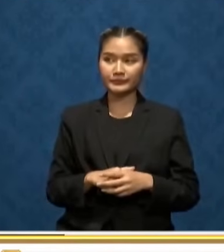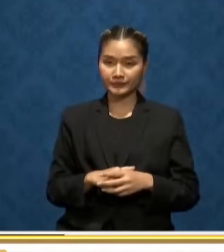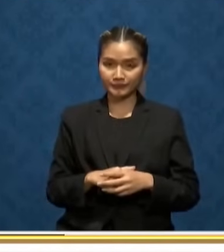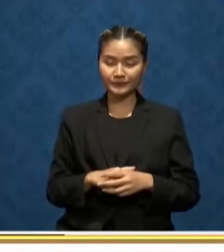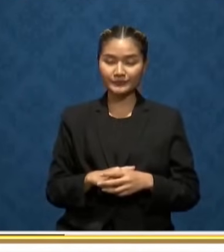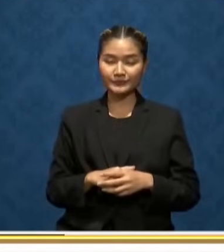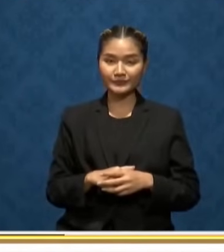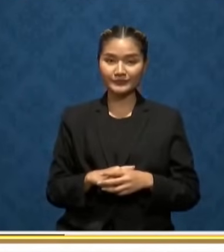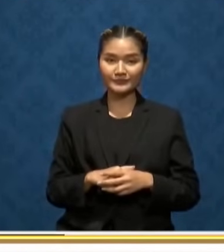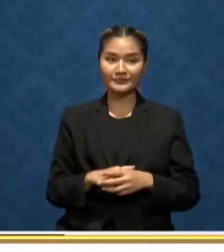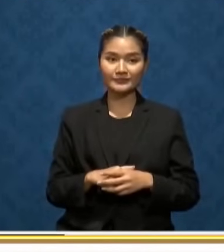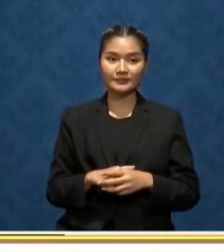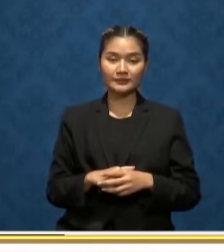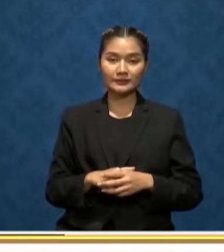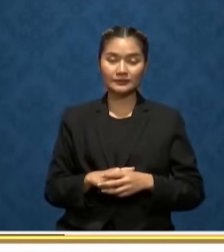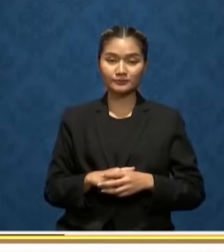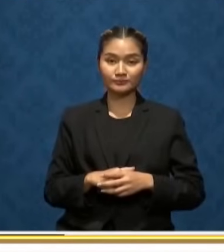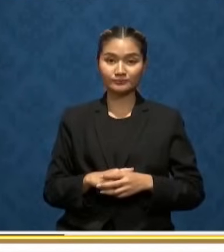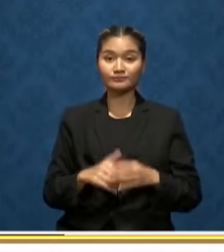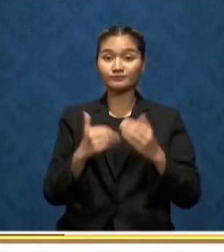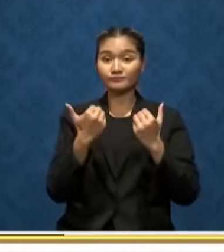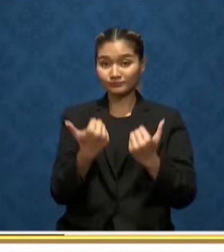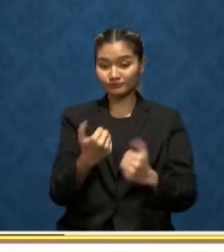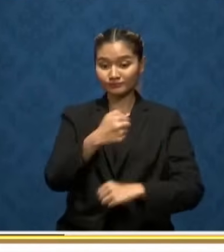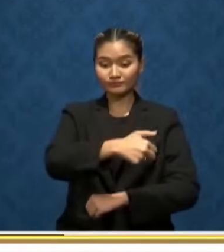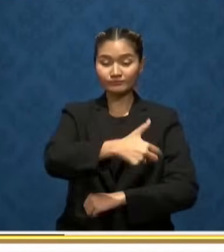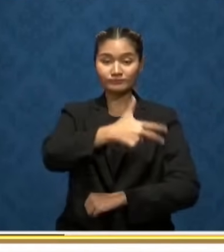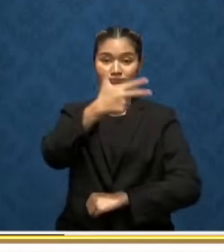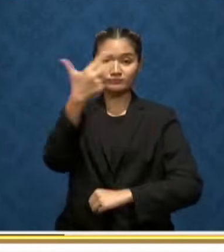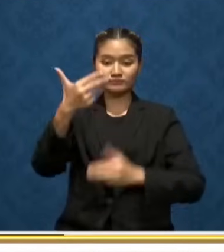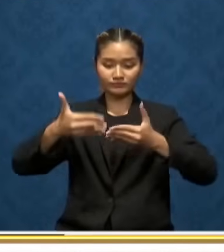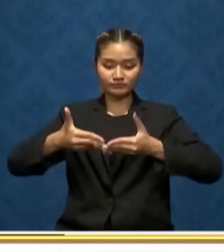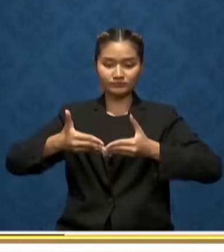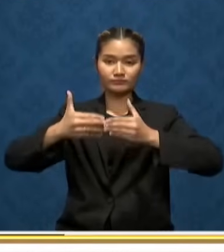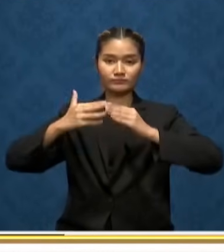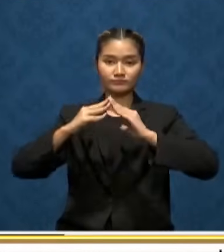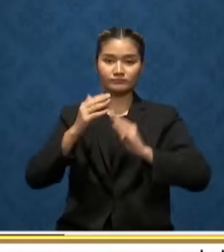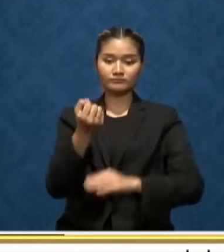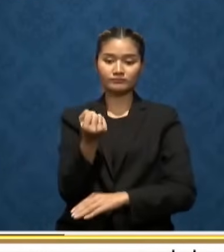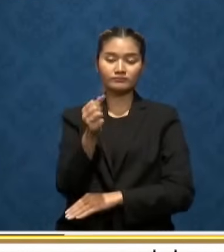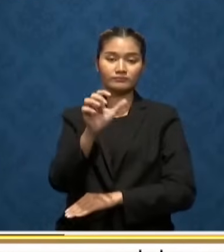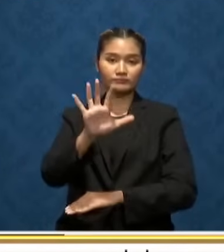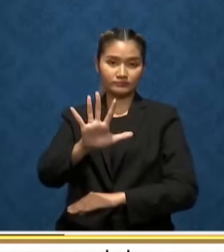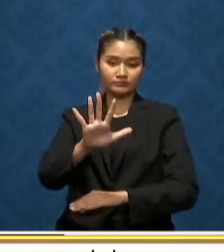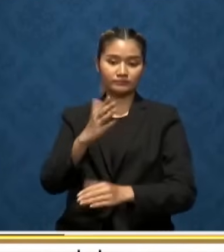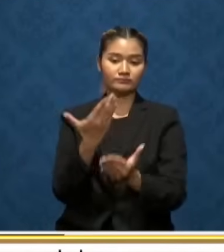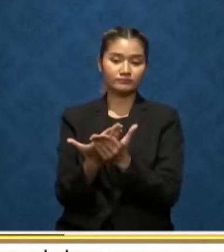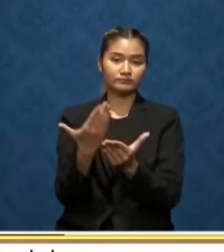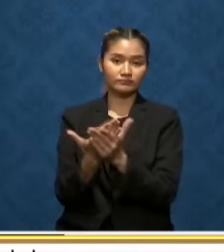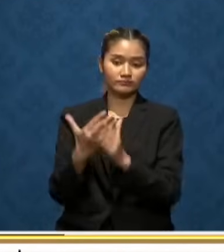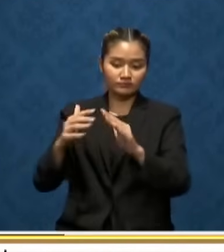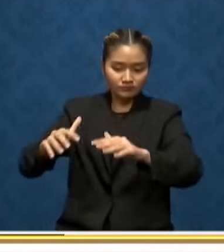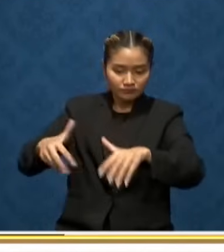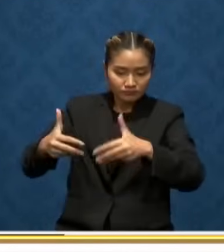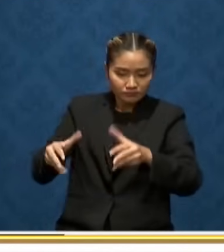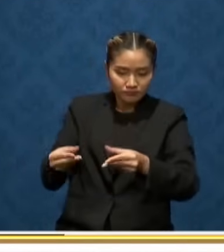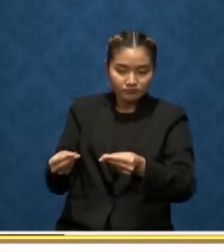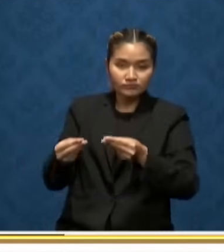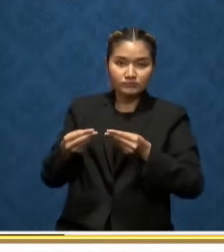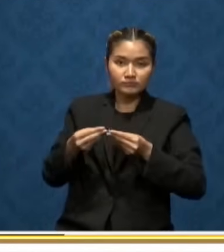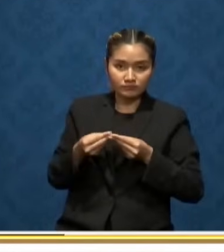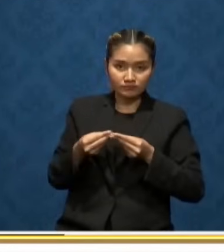ท่านประธานครับไทย PBS ตั้งมา15ปีได้เงินสนับสนุน 2,000 ล้านต่อ